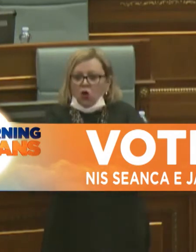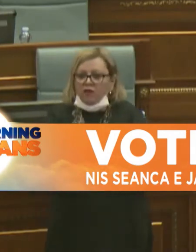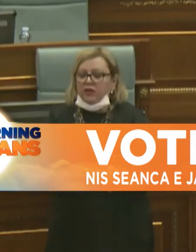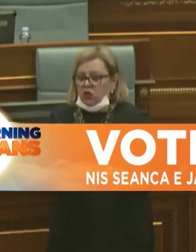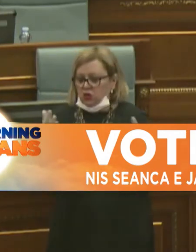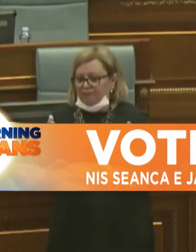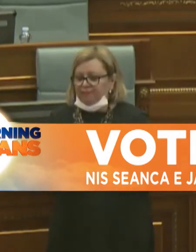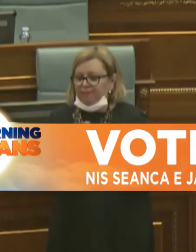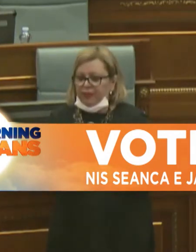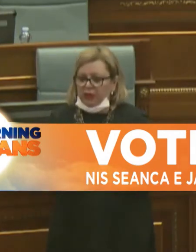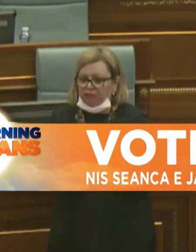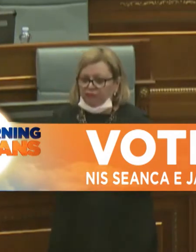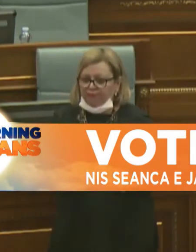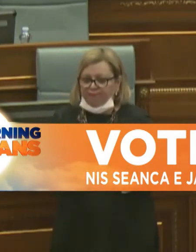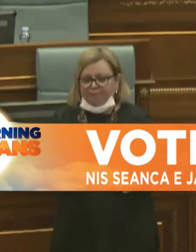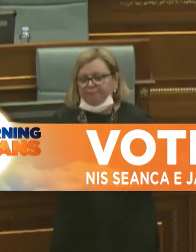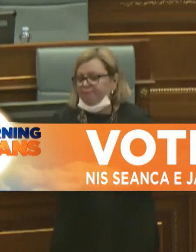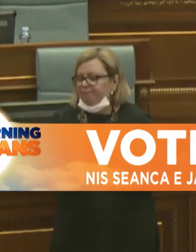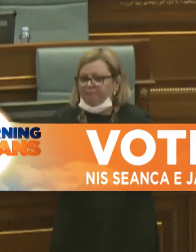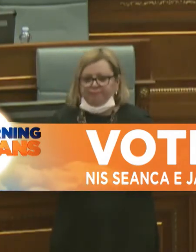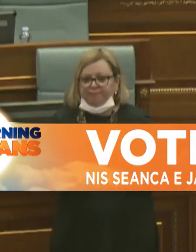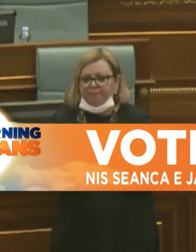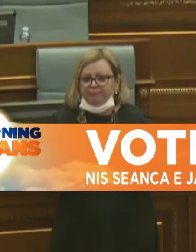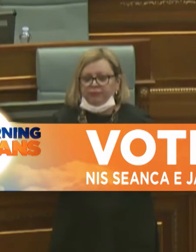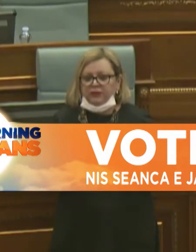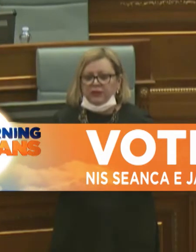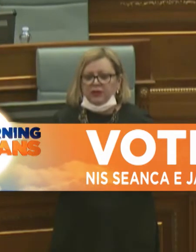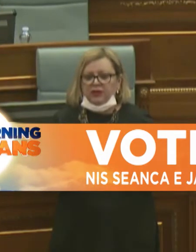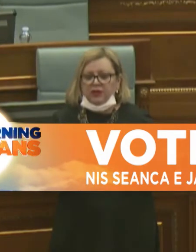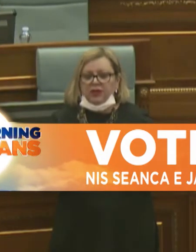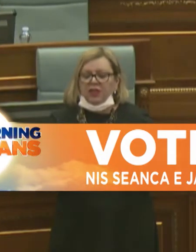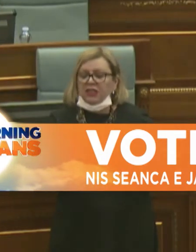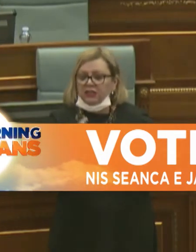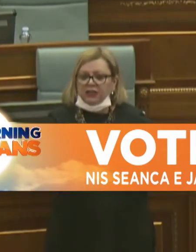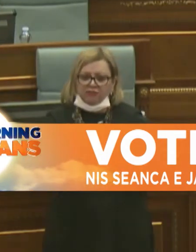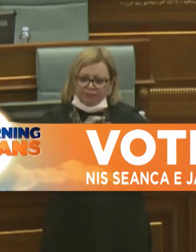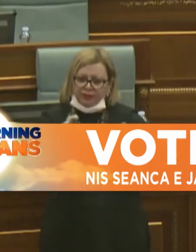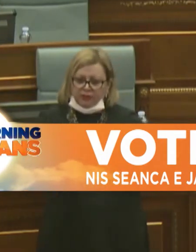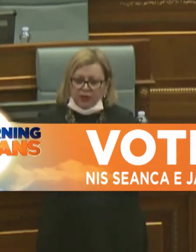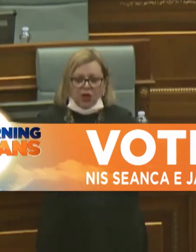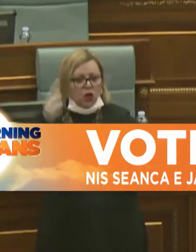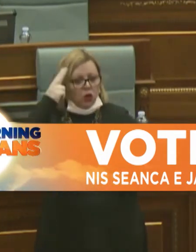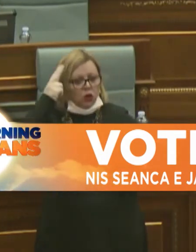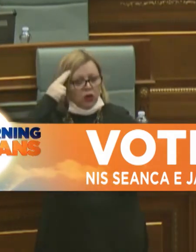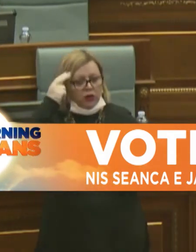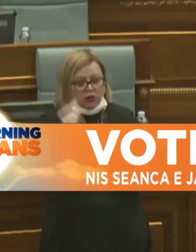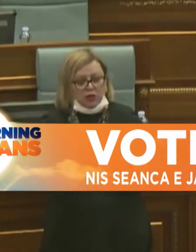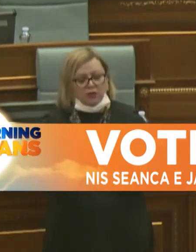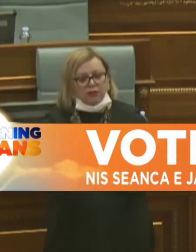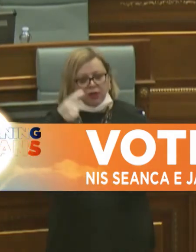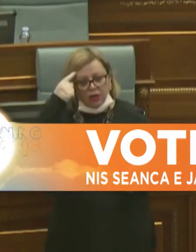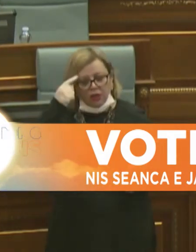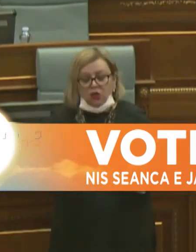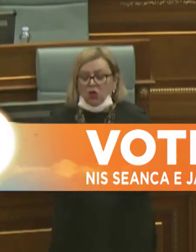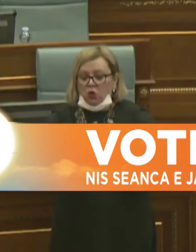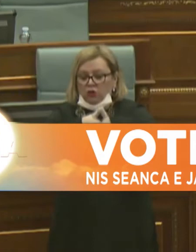COVID-19 nuk pritet se do të sillet ndryshe krahasuar me ndonjë epidemi tjetër që njohim. Ne tashmë dimë se kemi arritur